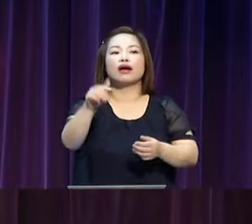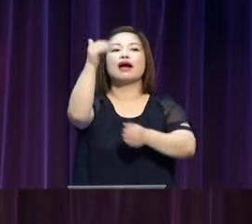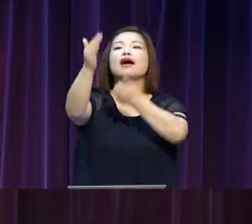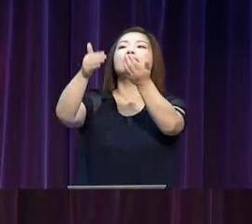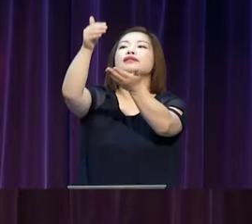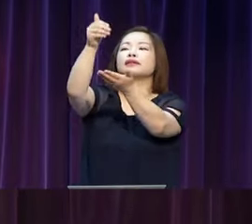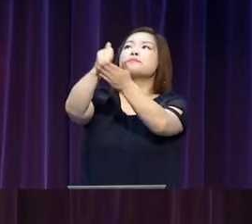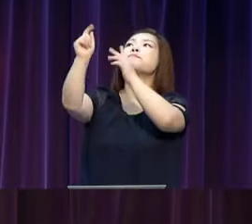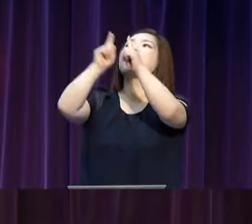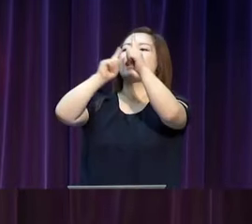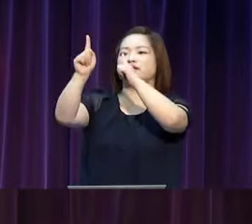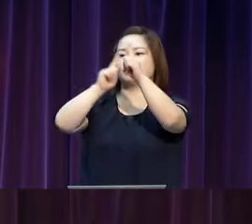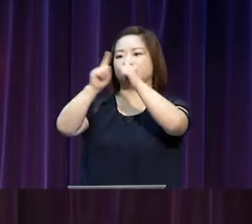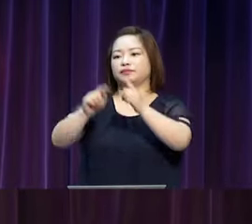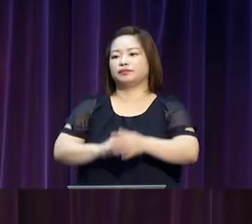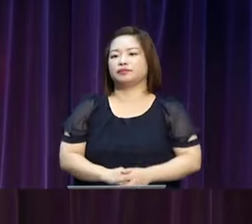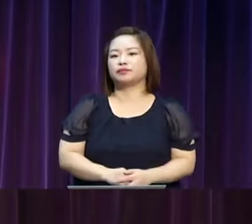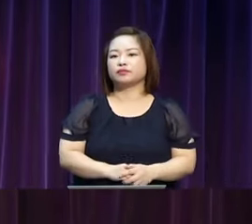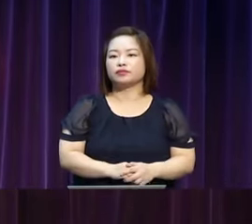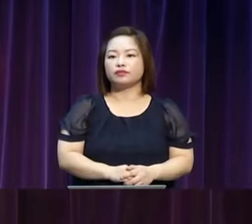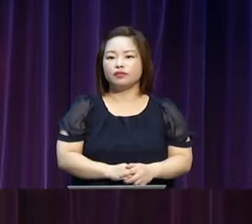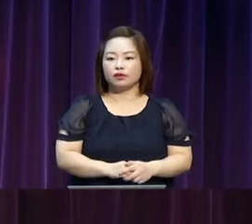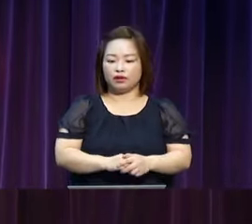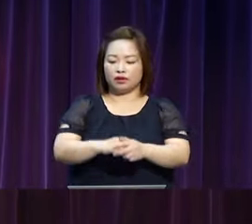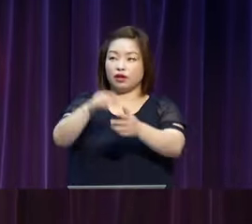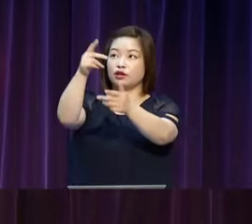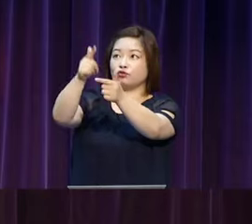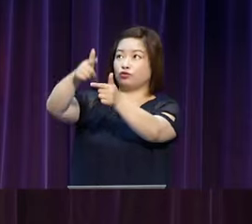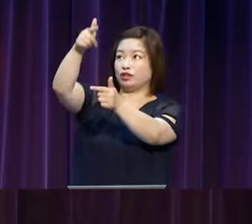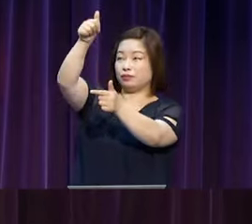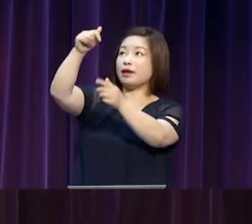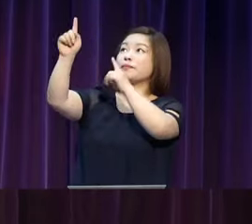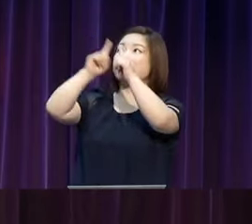말씀입니다. 그런가 하면 주의 말씀은 내